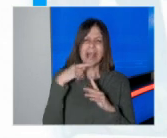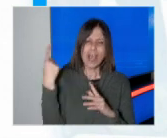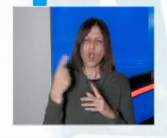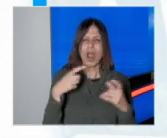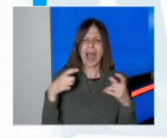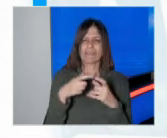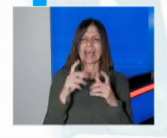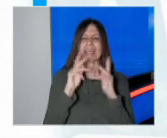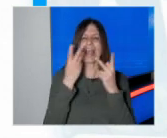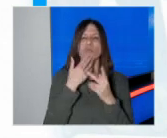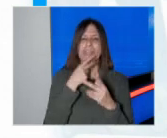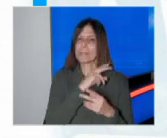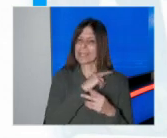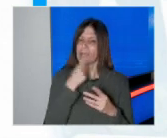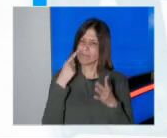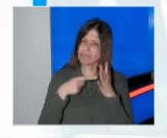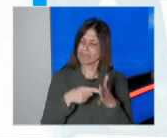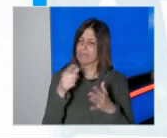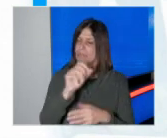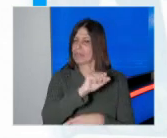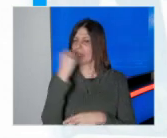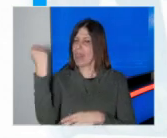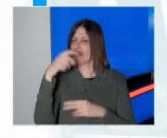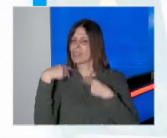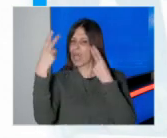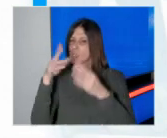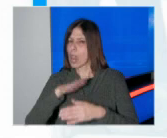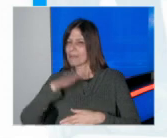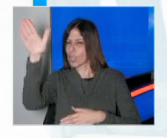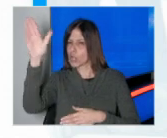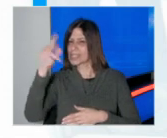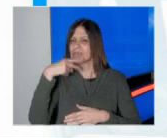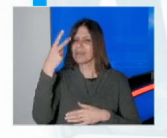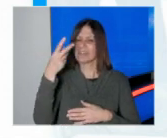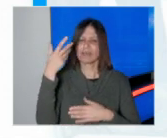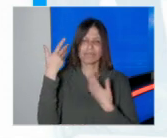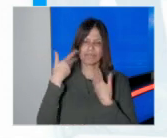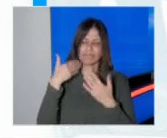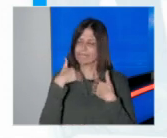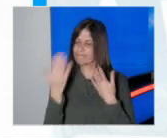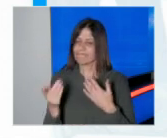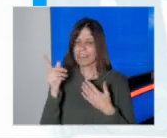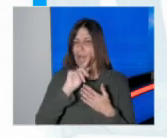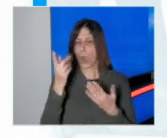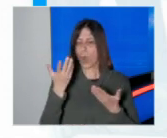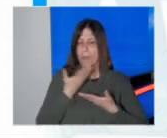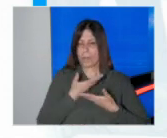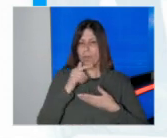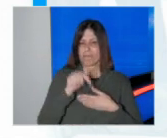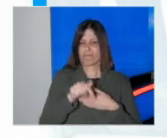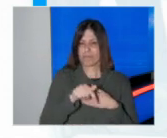הקהילה היהודית בבריטניה להראות לו את הדלת. תחזור למטוס בצלאל ותהיה לדיראון עולם. אתה לא רצוי